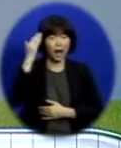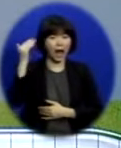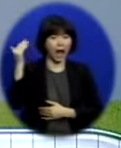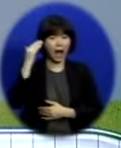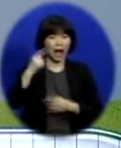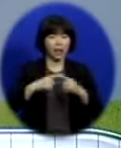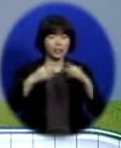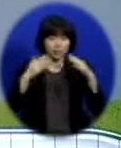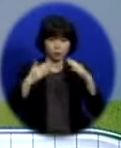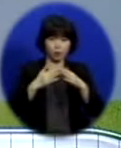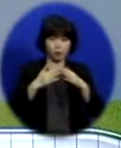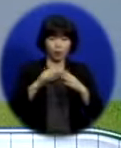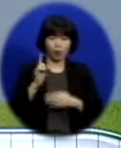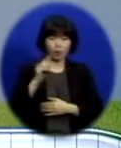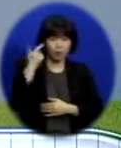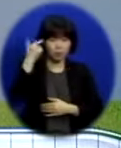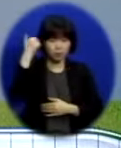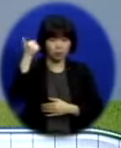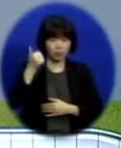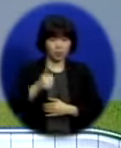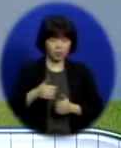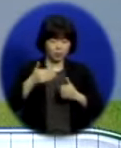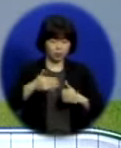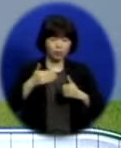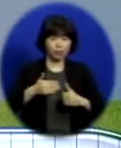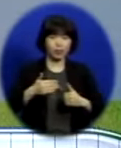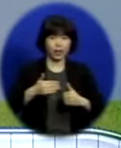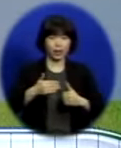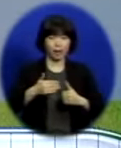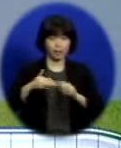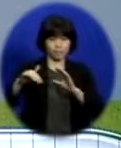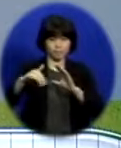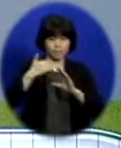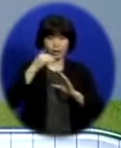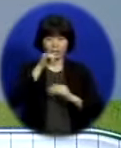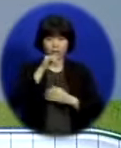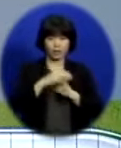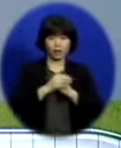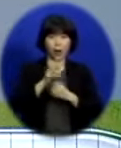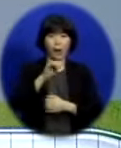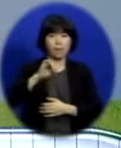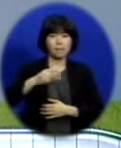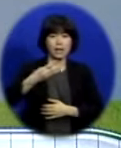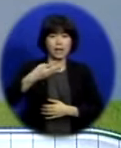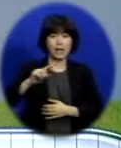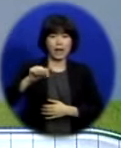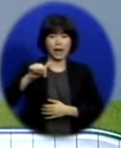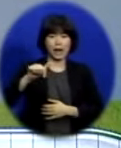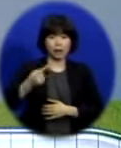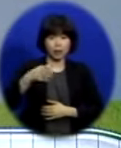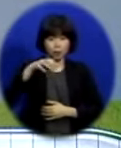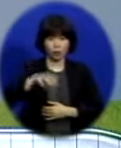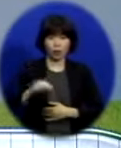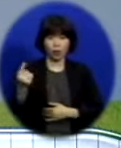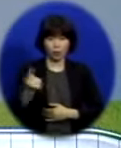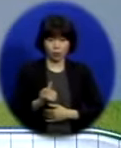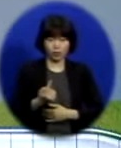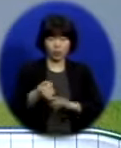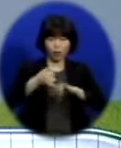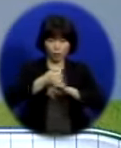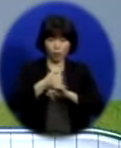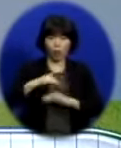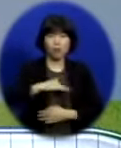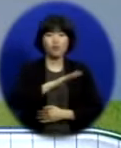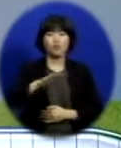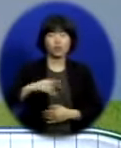저에게 간곡한 메일을 보내셨어요 아 밀라노에 와서 꼭 자기 교회에 와서